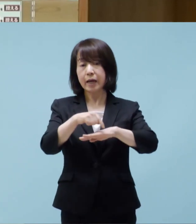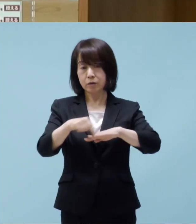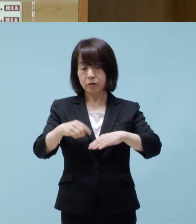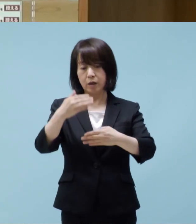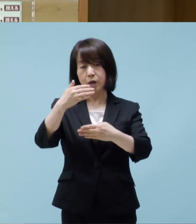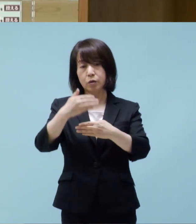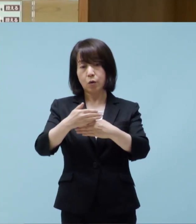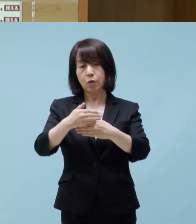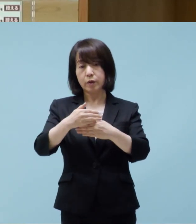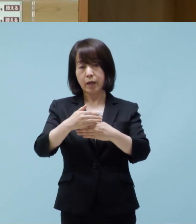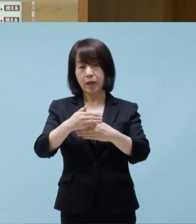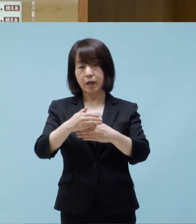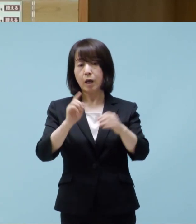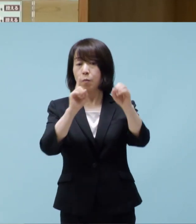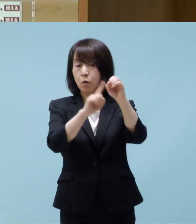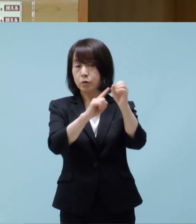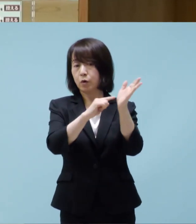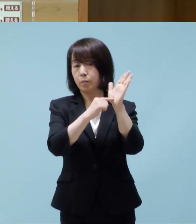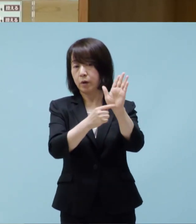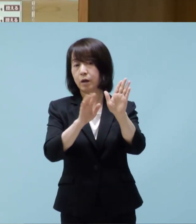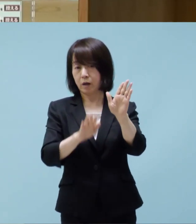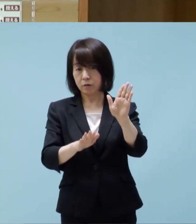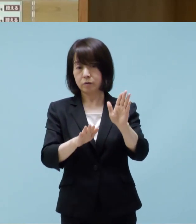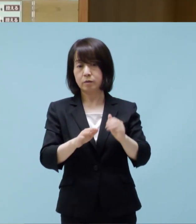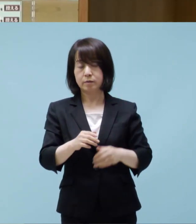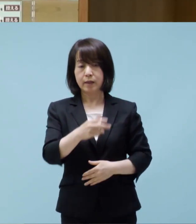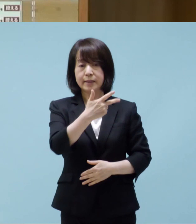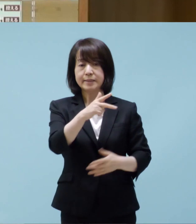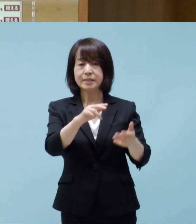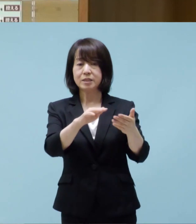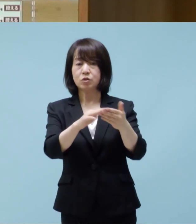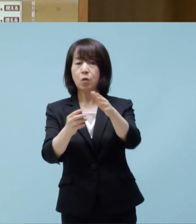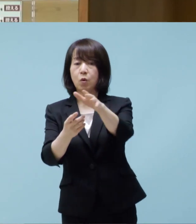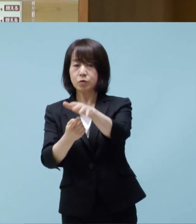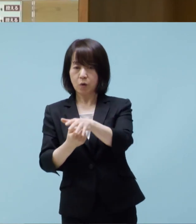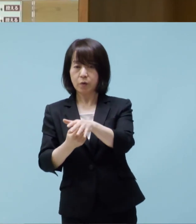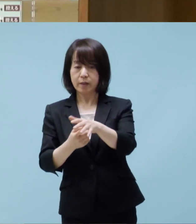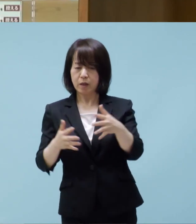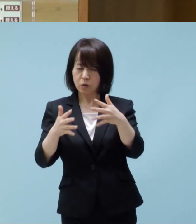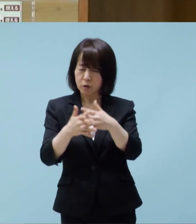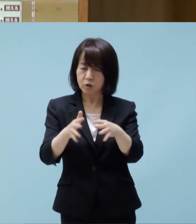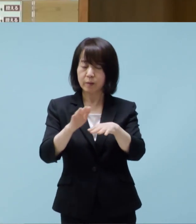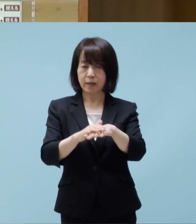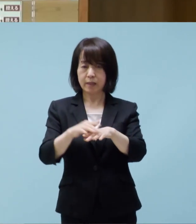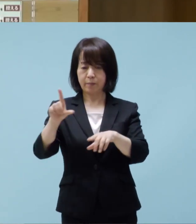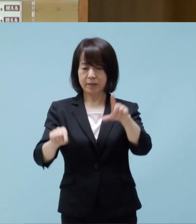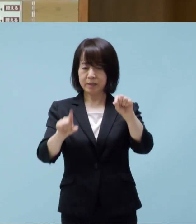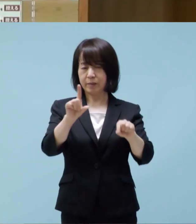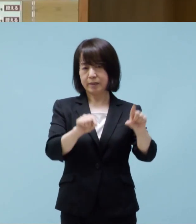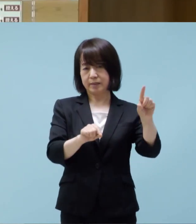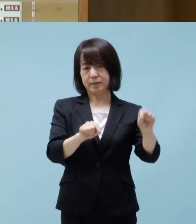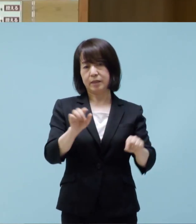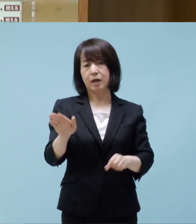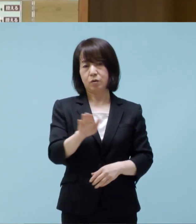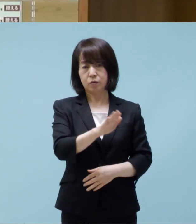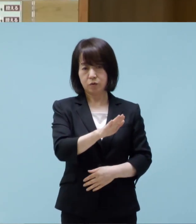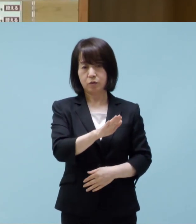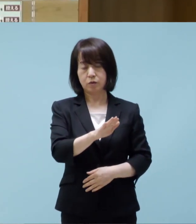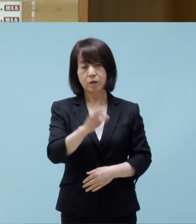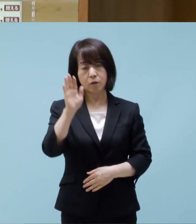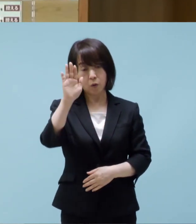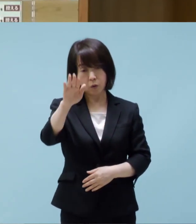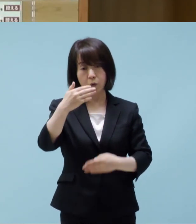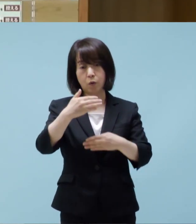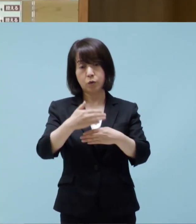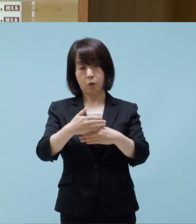ですけども、どうしてもその市町村でですね、その取り組みにばらつきが出てきている部分もあると思います。で、今後道としてどのように